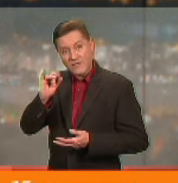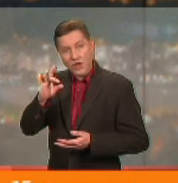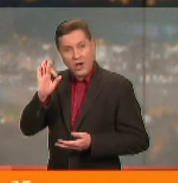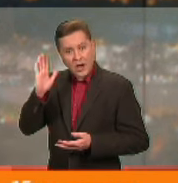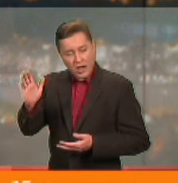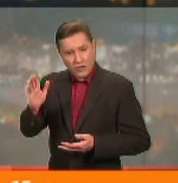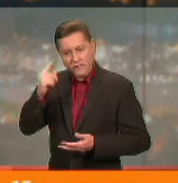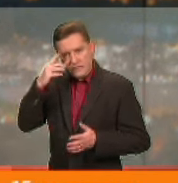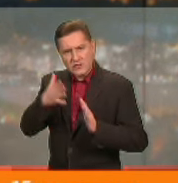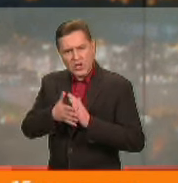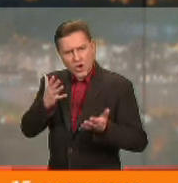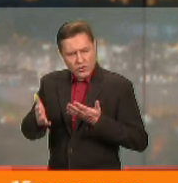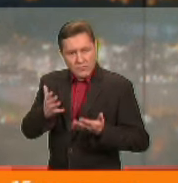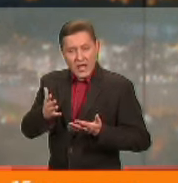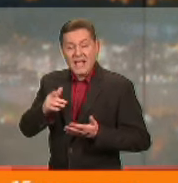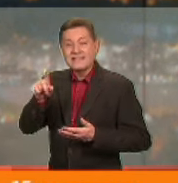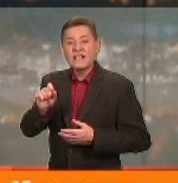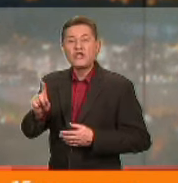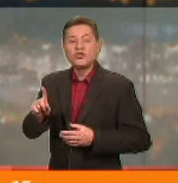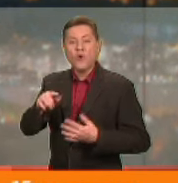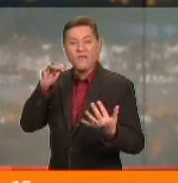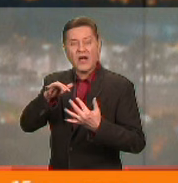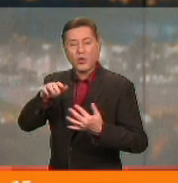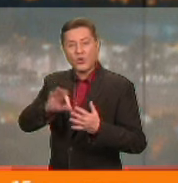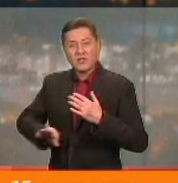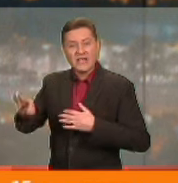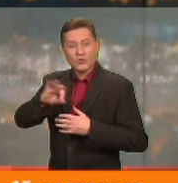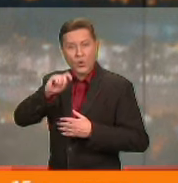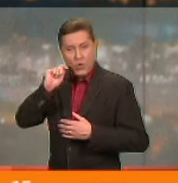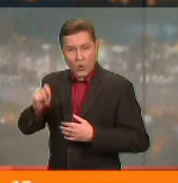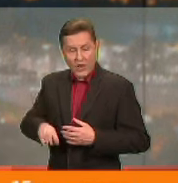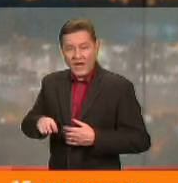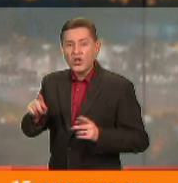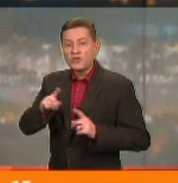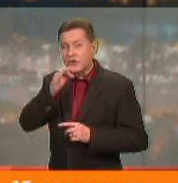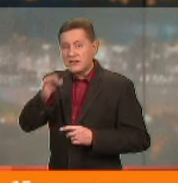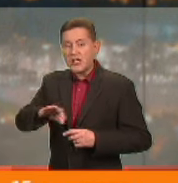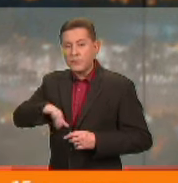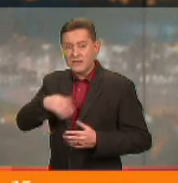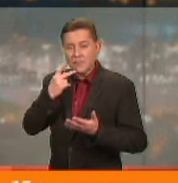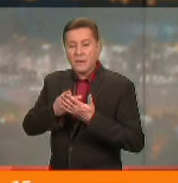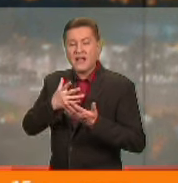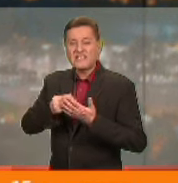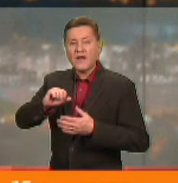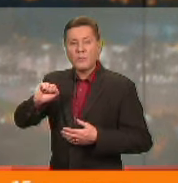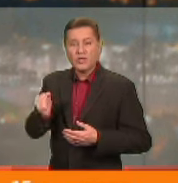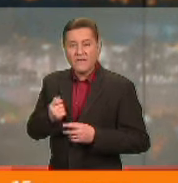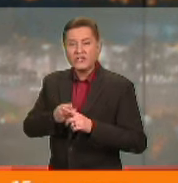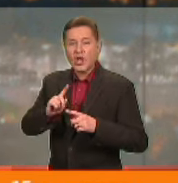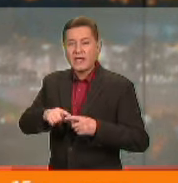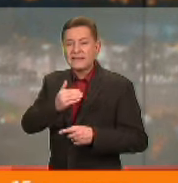зрозуміє, за що воюють українці на Сході? І що скаже після побаченого своєму товаришеві, який саме